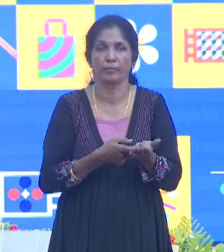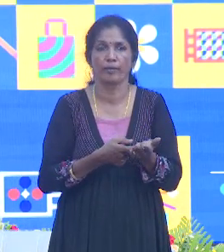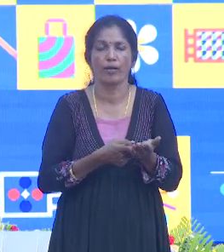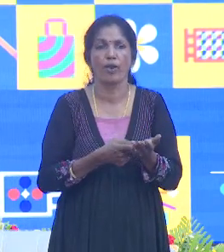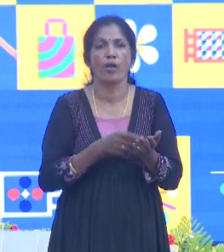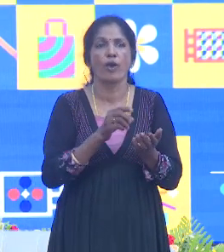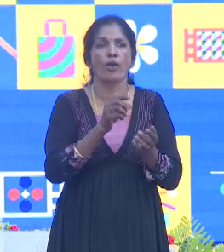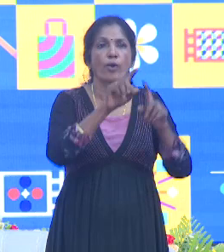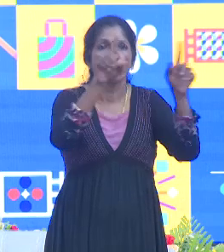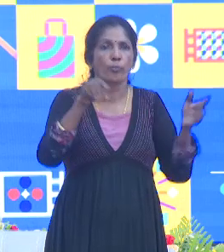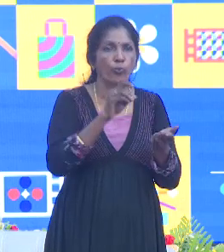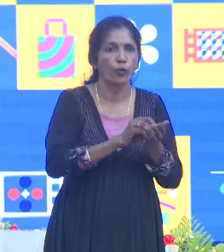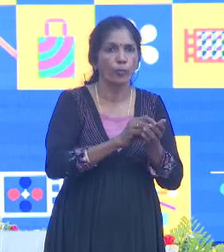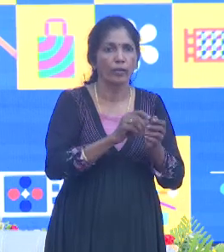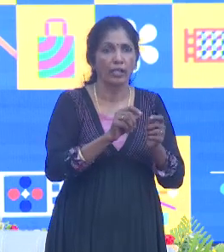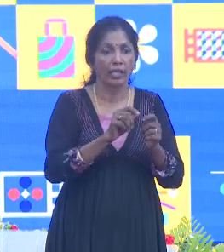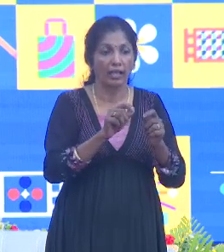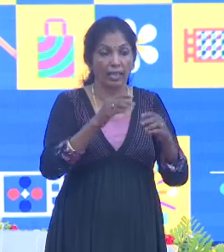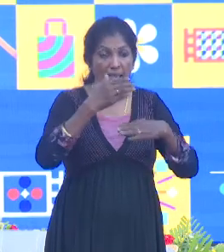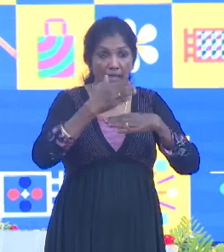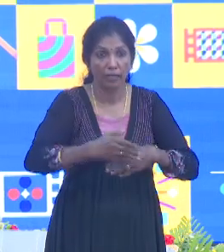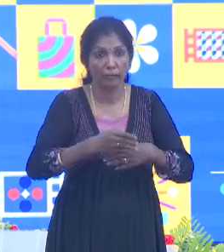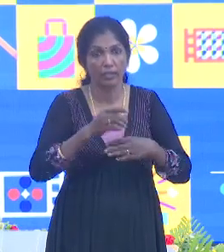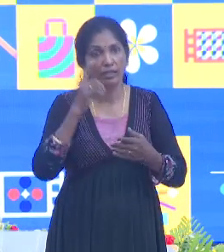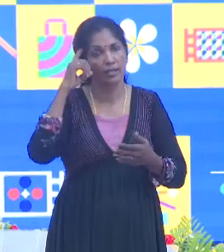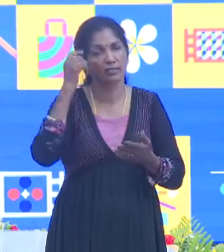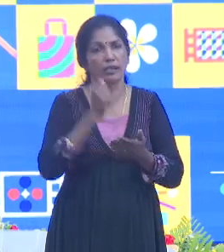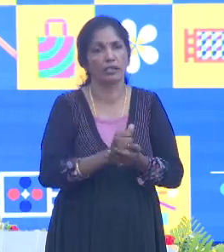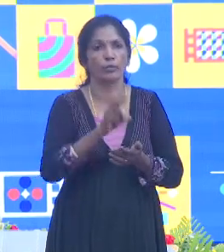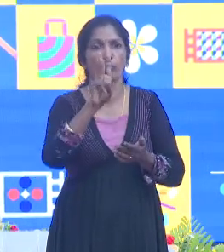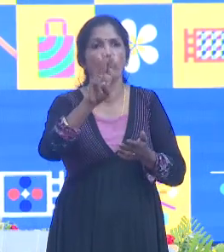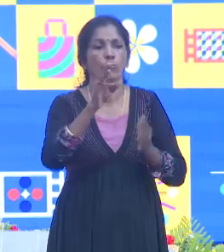ഭൂമിയുടെ പരിധി തീരുമാനിച്ചപ്പോൾ 3 തട്ടിൽ അത് തീരുമാനിച്ചു.